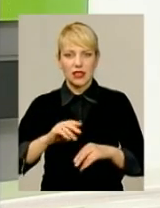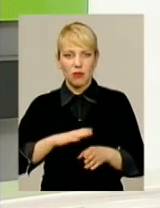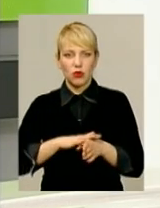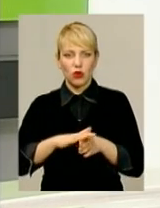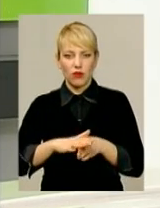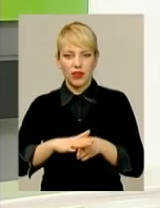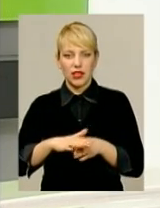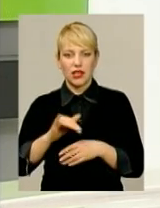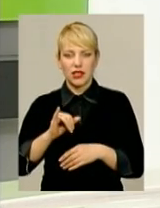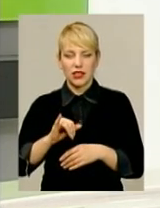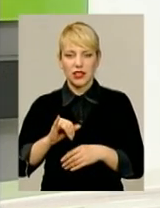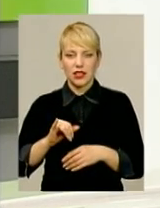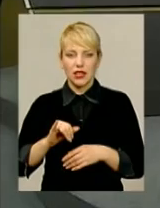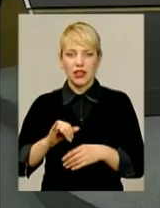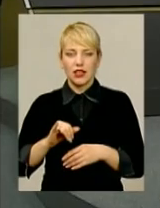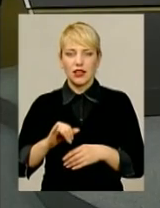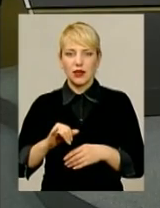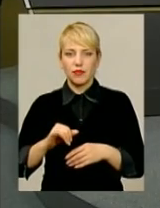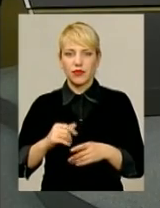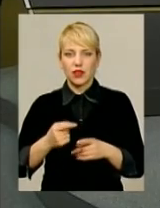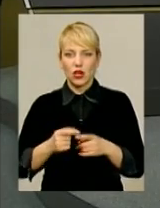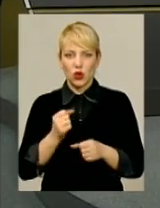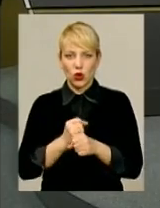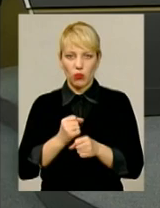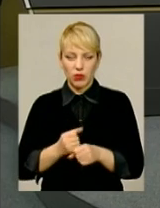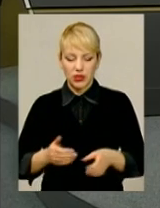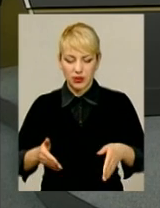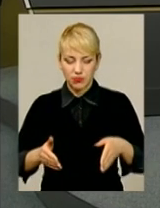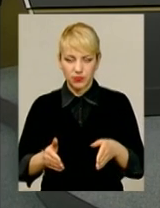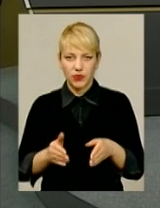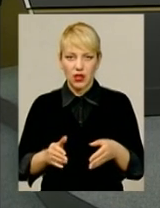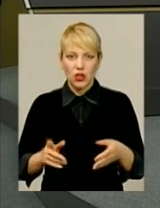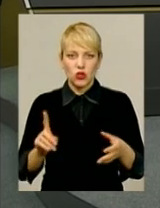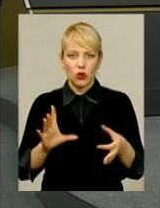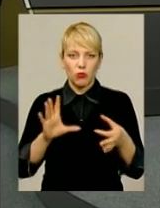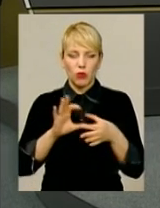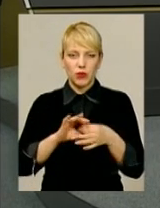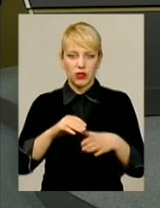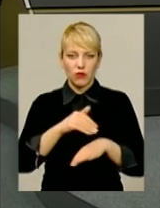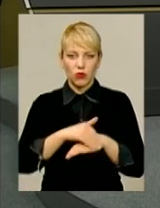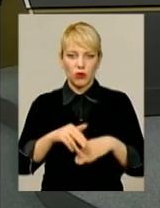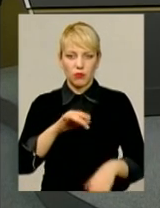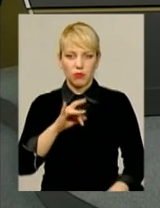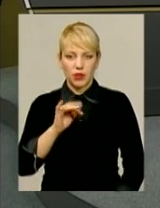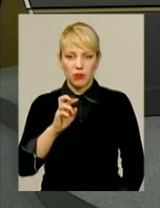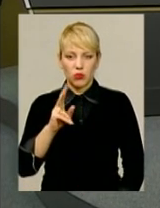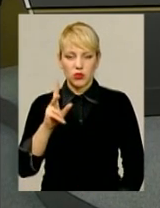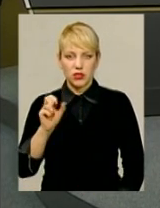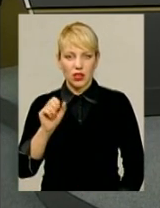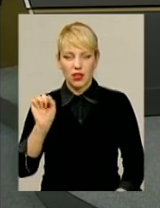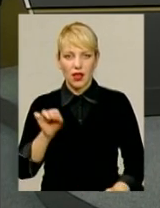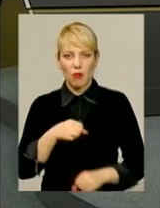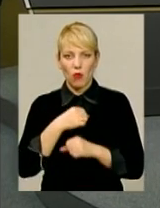І проводити магістральну вулицю, яка б була, об'єднувала ці дві магістральні вулиці Прибужської і Проскурівської підпілля,